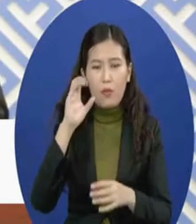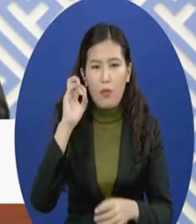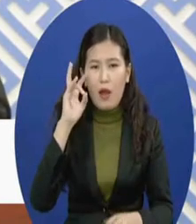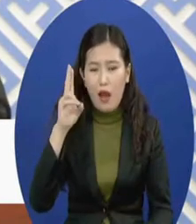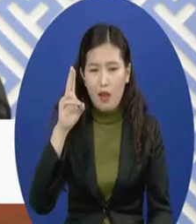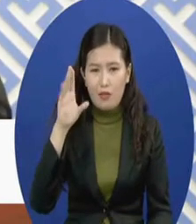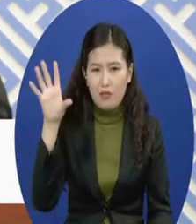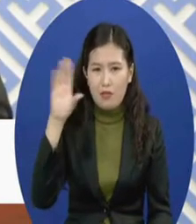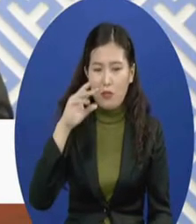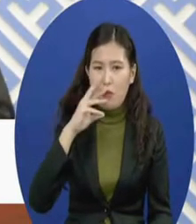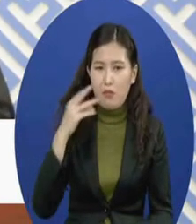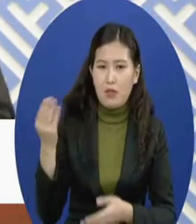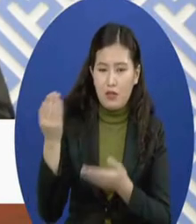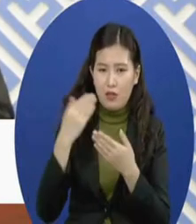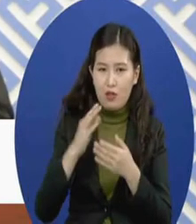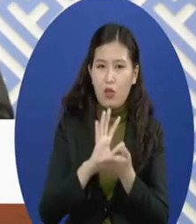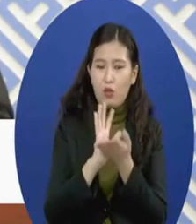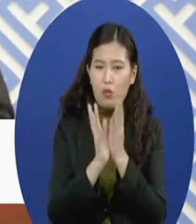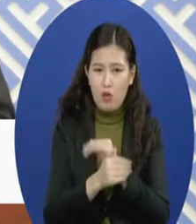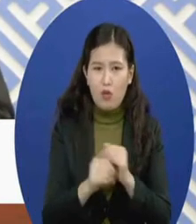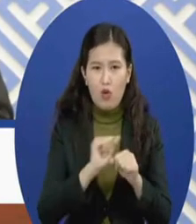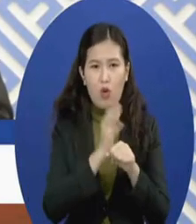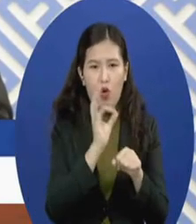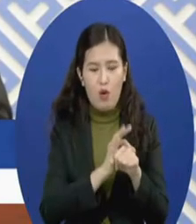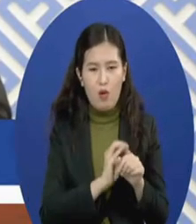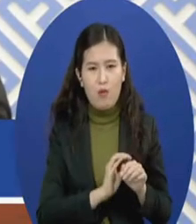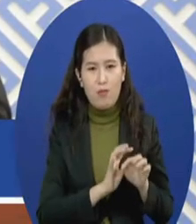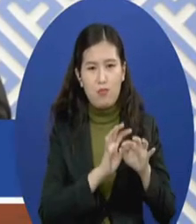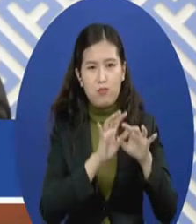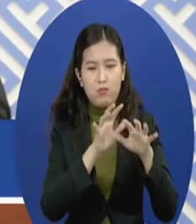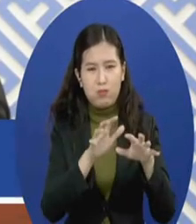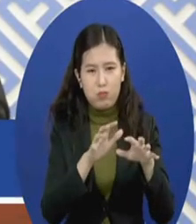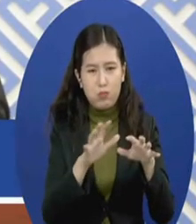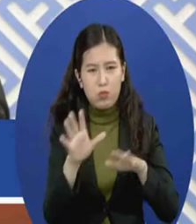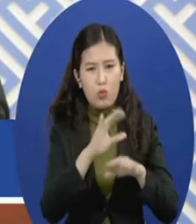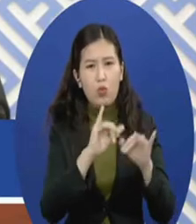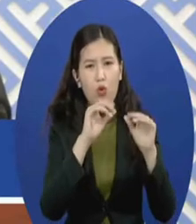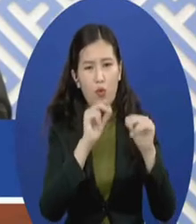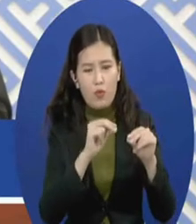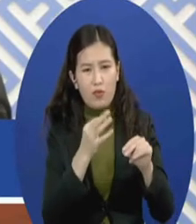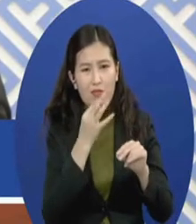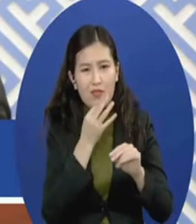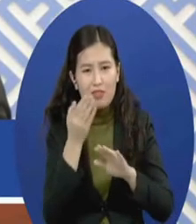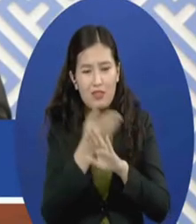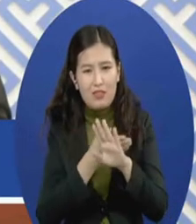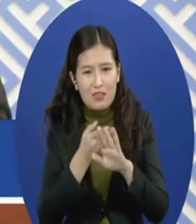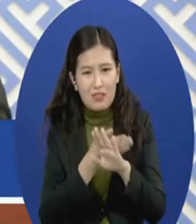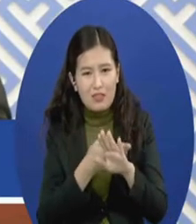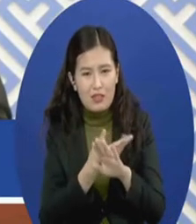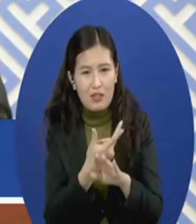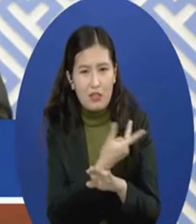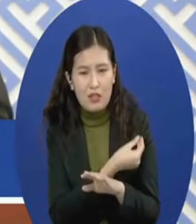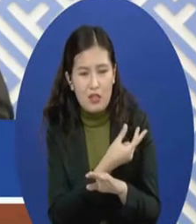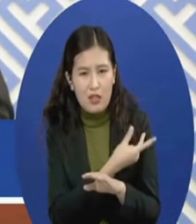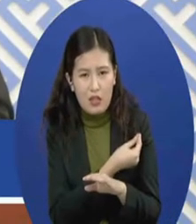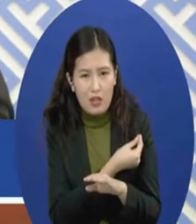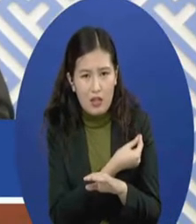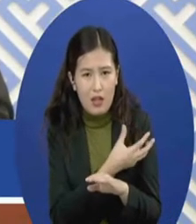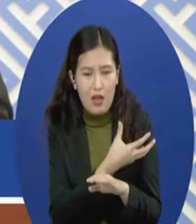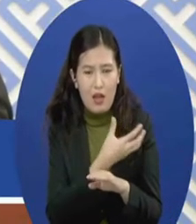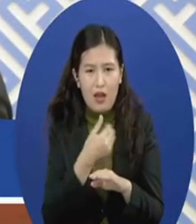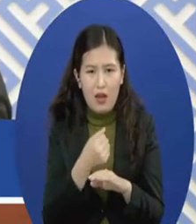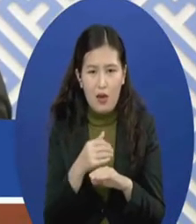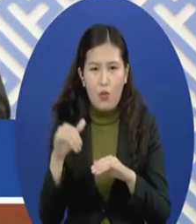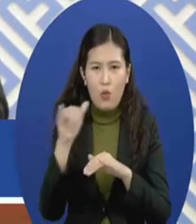Гэхдээ цар тахлын халдварын нөхцөл, өртсөн сэргийлэх тарилгын үйлдвэрлэл хэрэглээ, улс орон бүр талцсан адилгүй